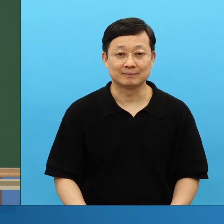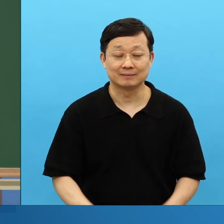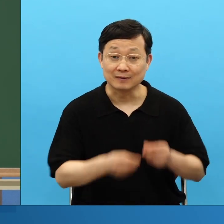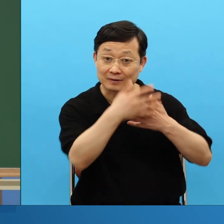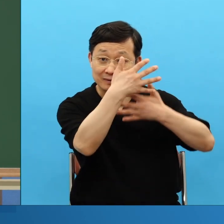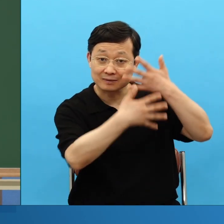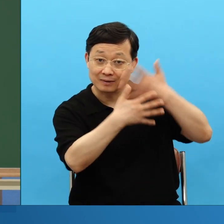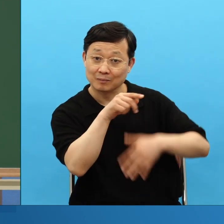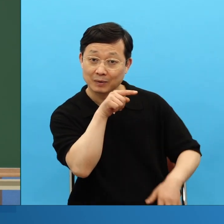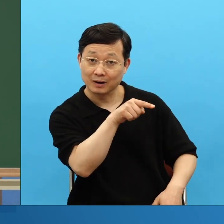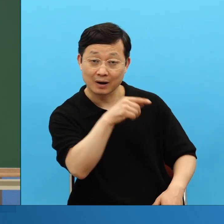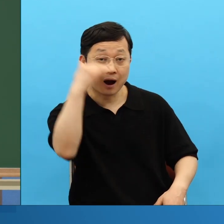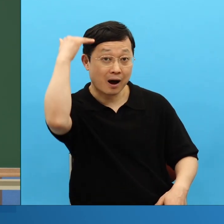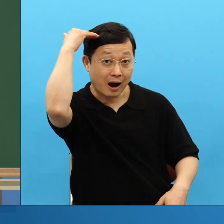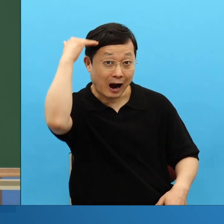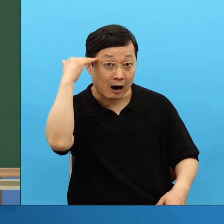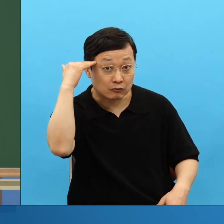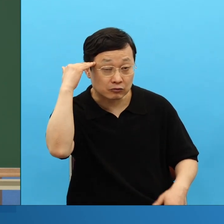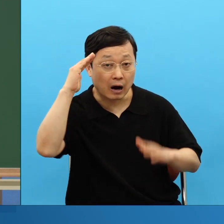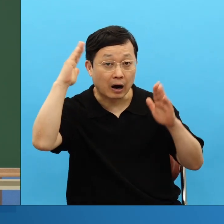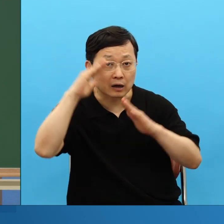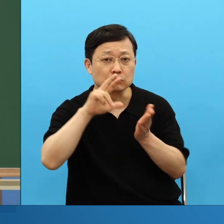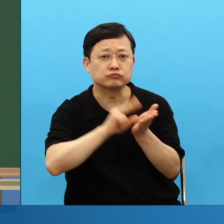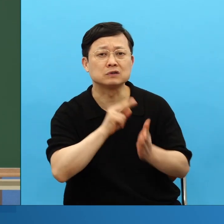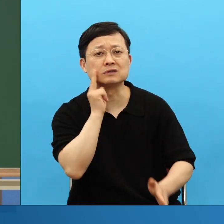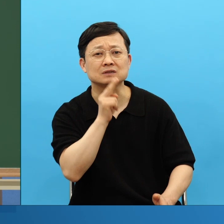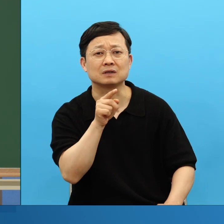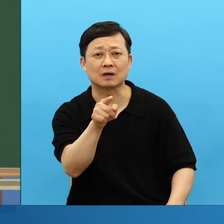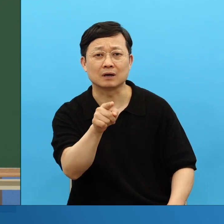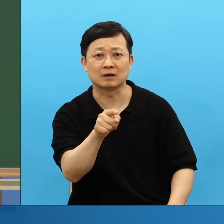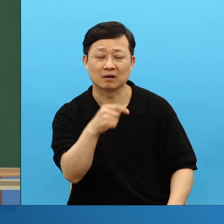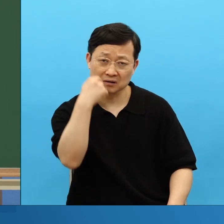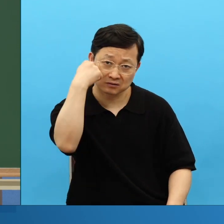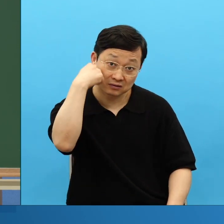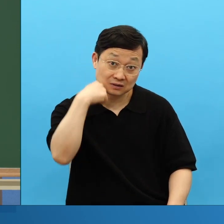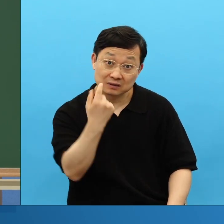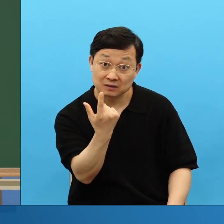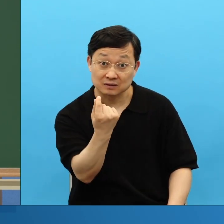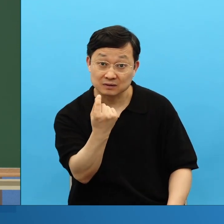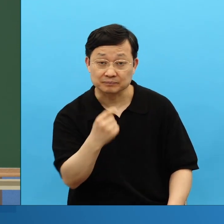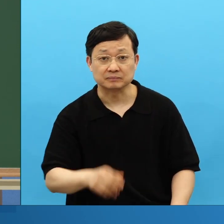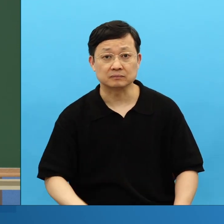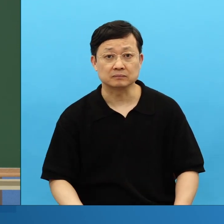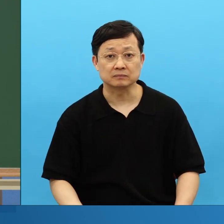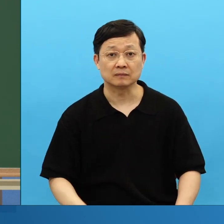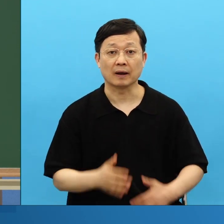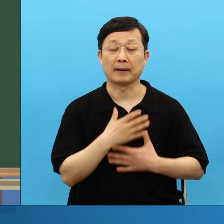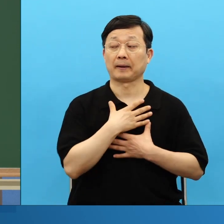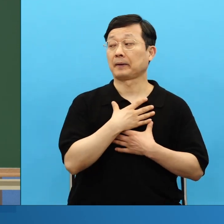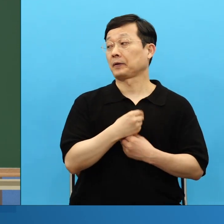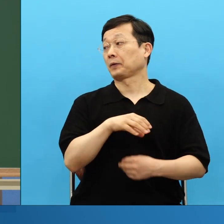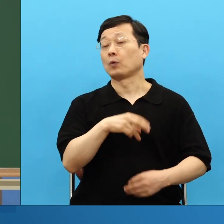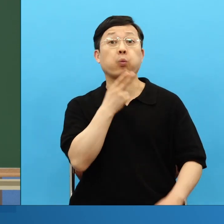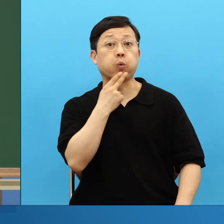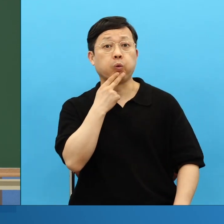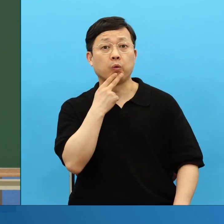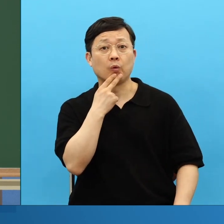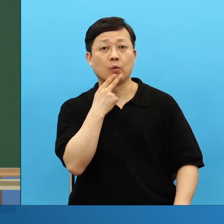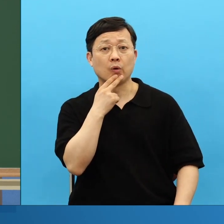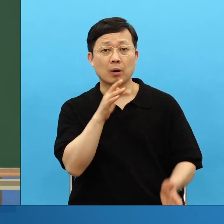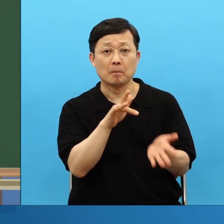정말 우리나라 마약 현장도 지금 보면 아마 여러분도 느끼실 거예요. 안전지대가 없는 것 같아요.